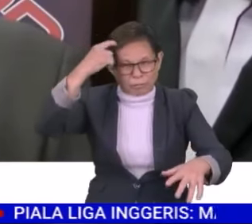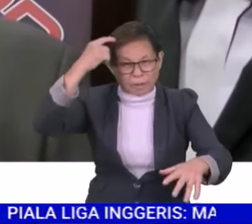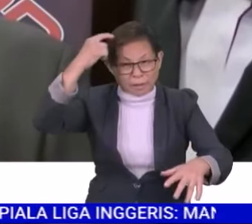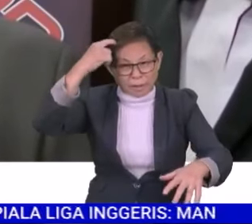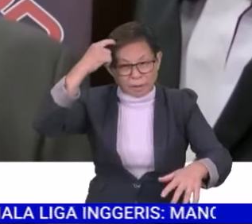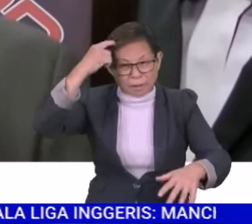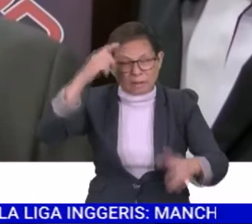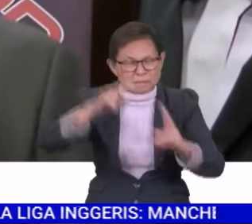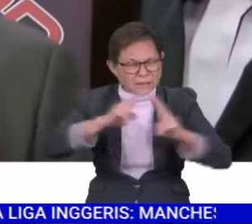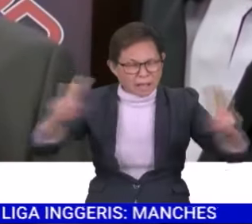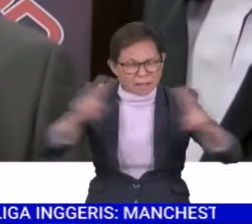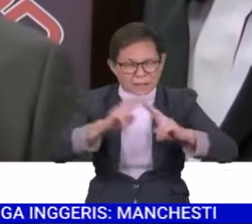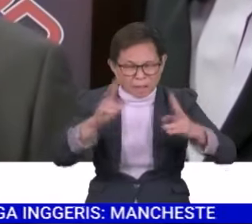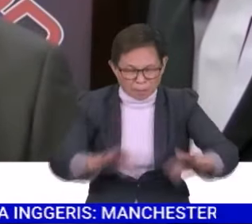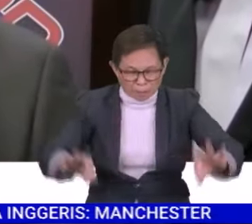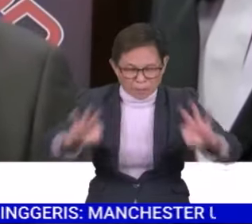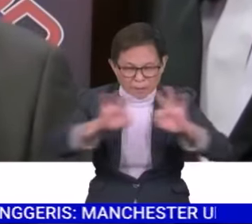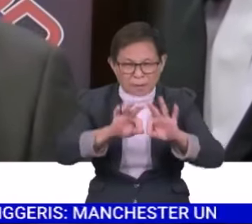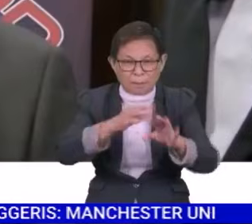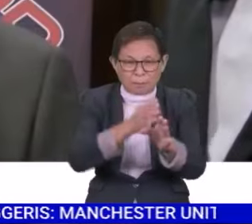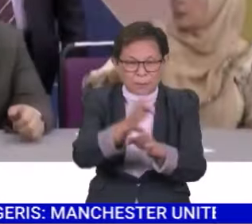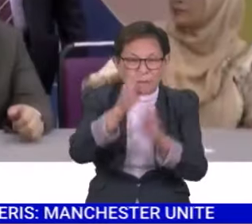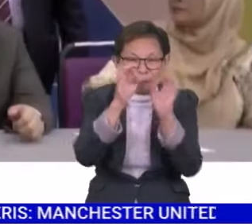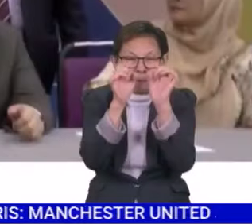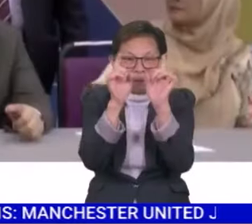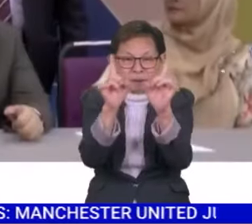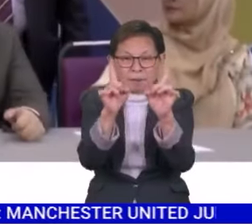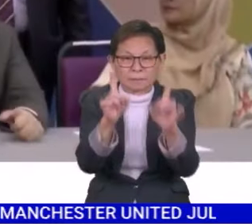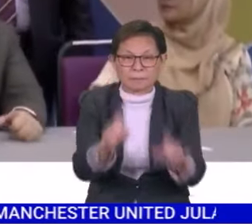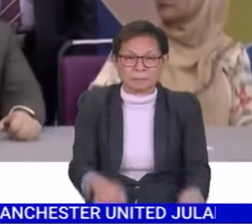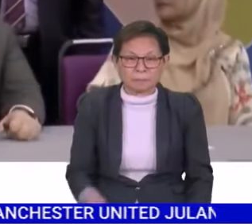kira betapa peri pentingnya bidang pendidikan.